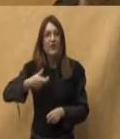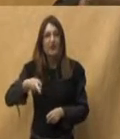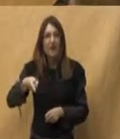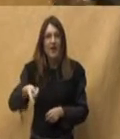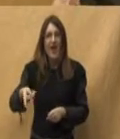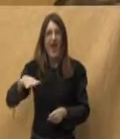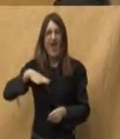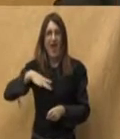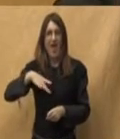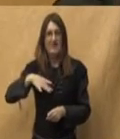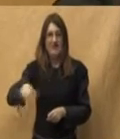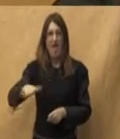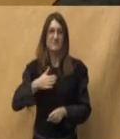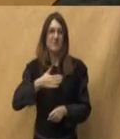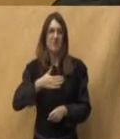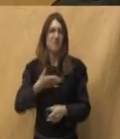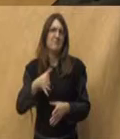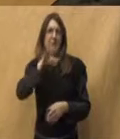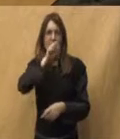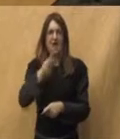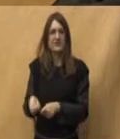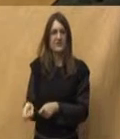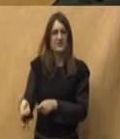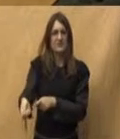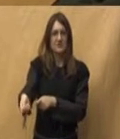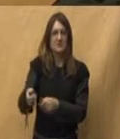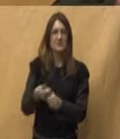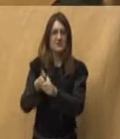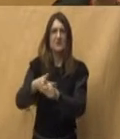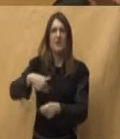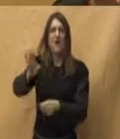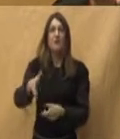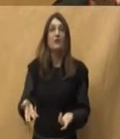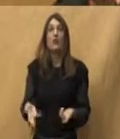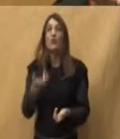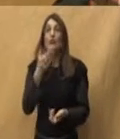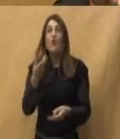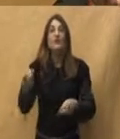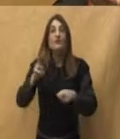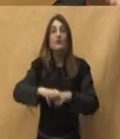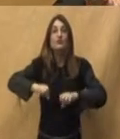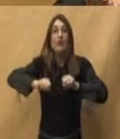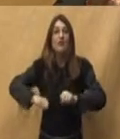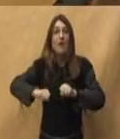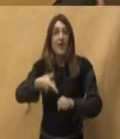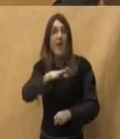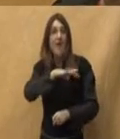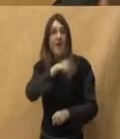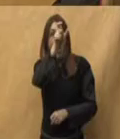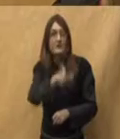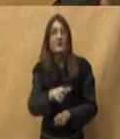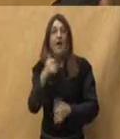ili gazdarice izlaze sa svojim pesima van, vidimo, ne znam se ko je više pretio, ili